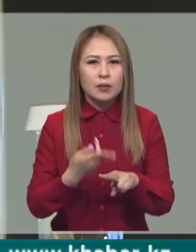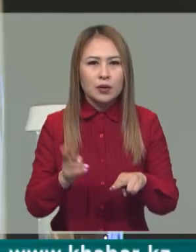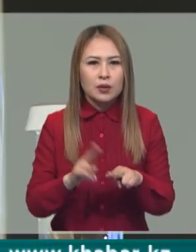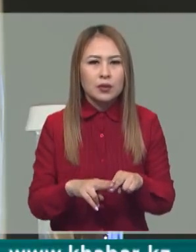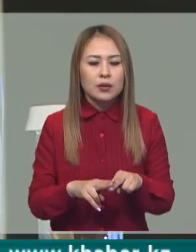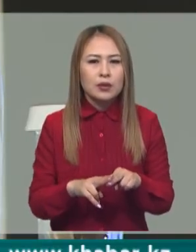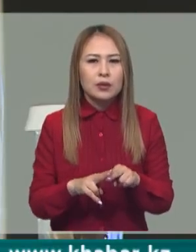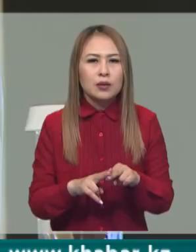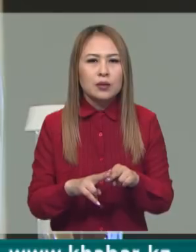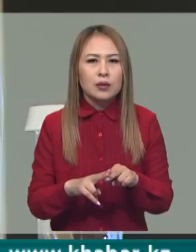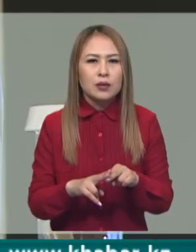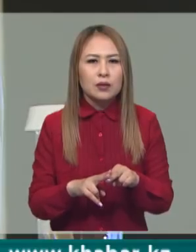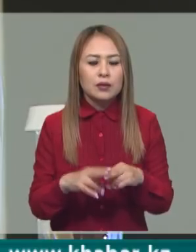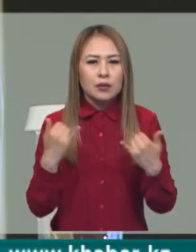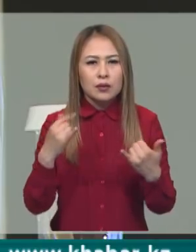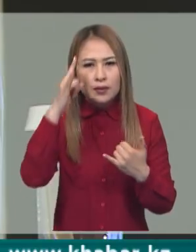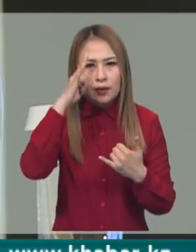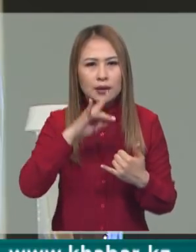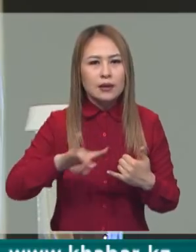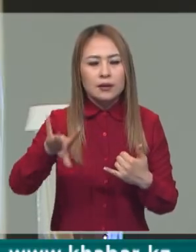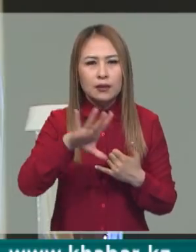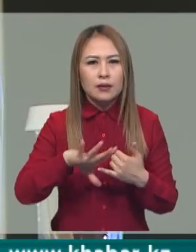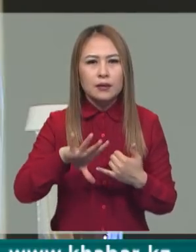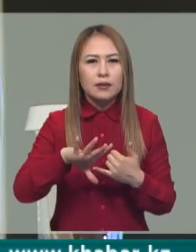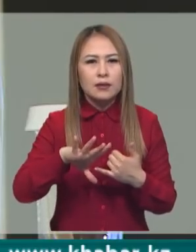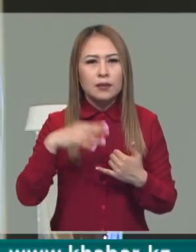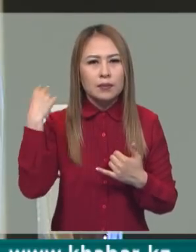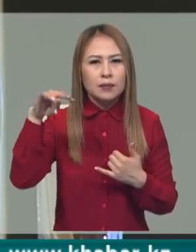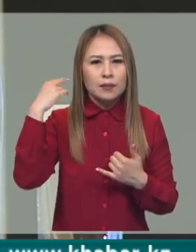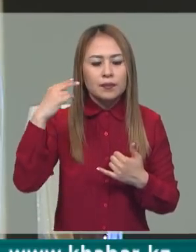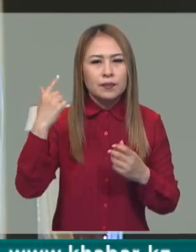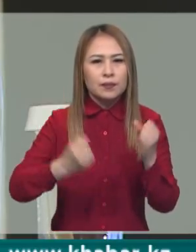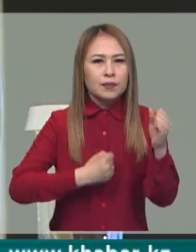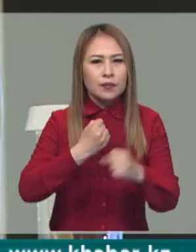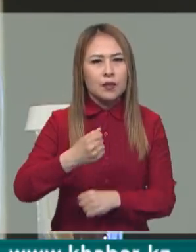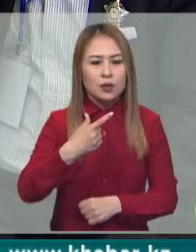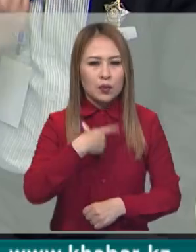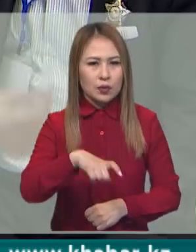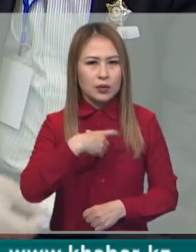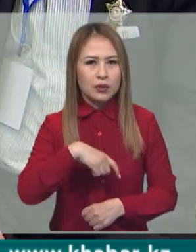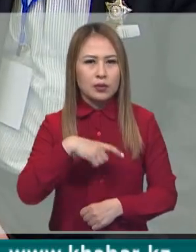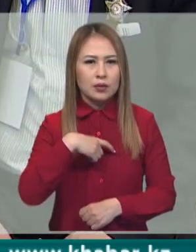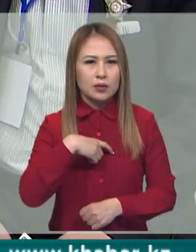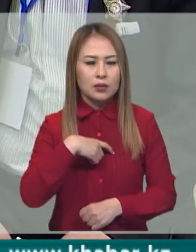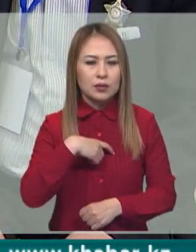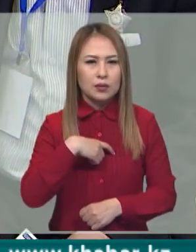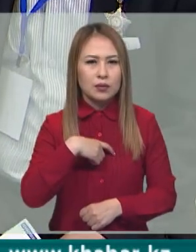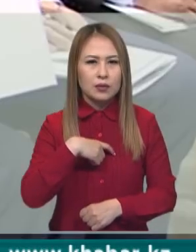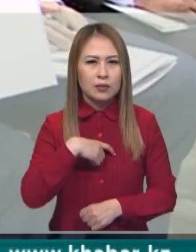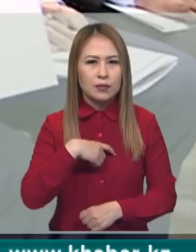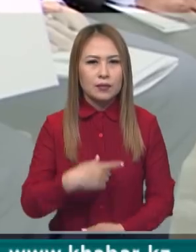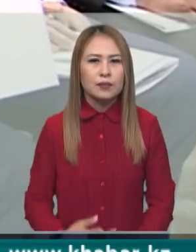осы Қазақстан Республикасының президент үміткеріне өзімнің ұсынысымды